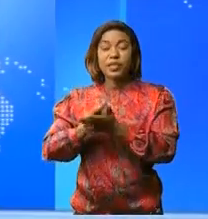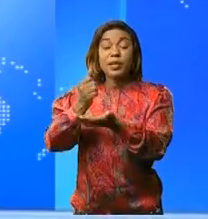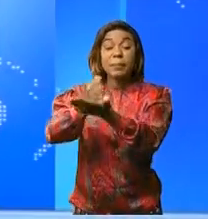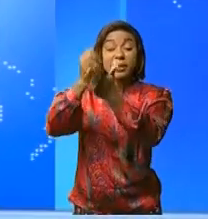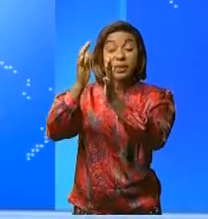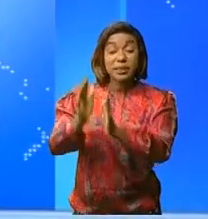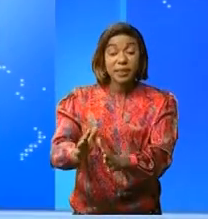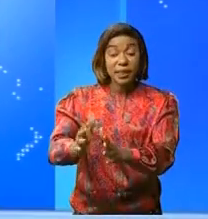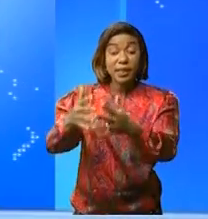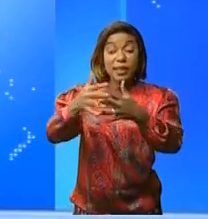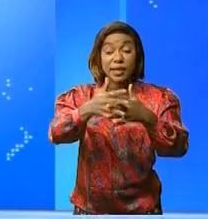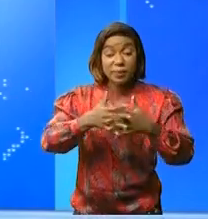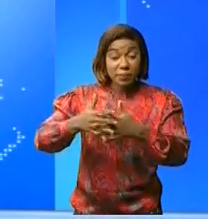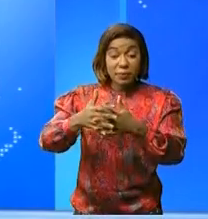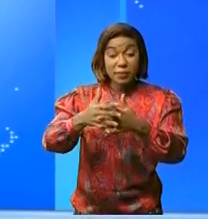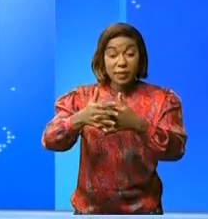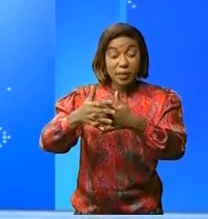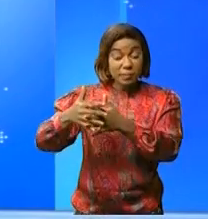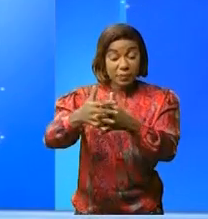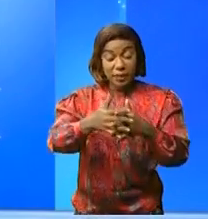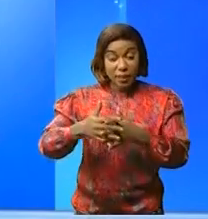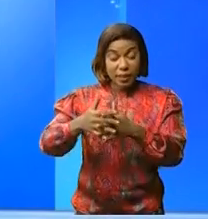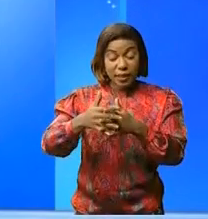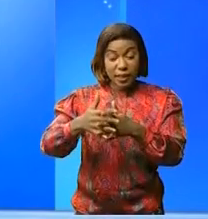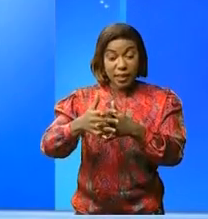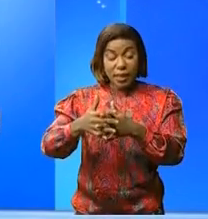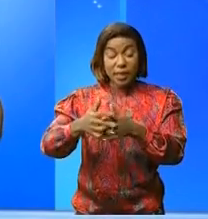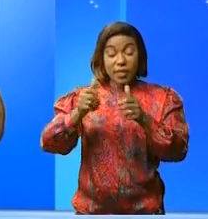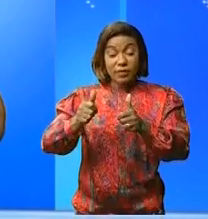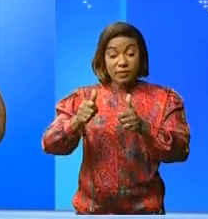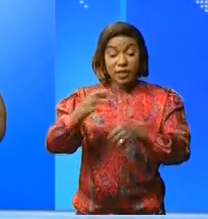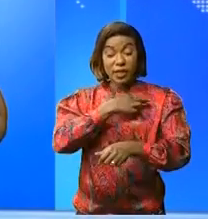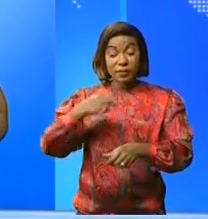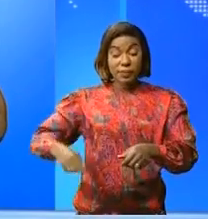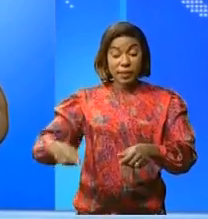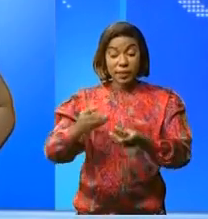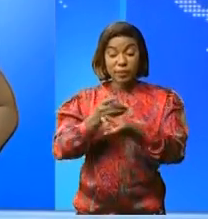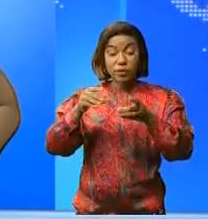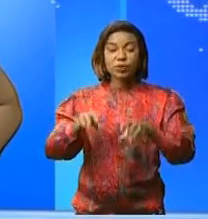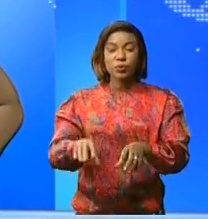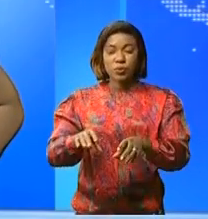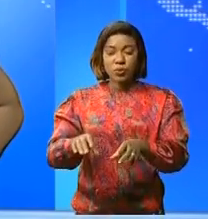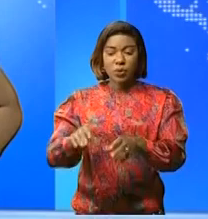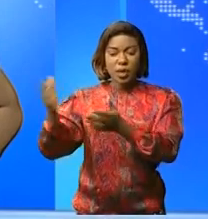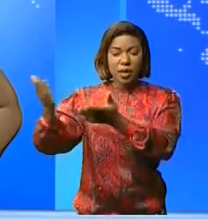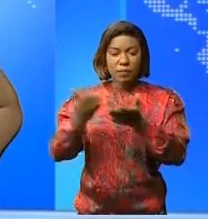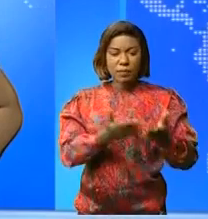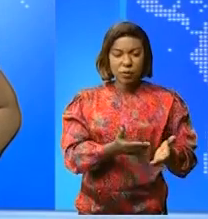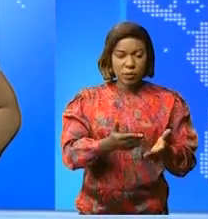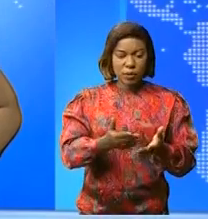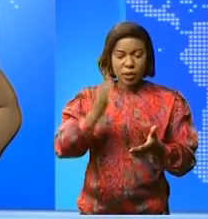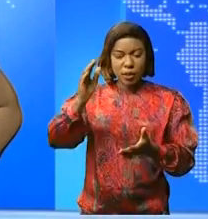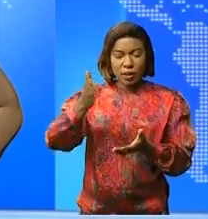L'ambassadeur des USA à Kinshasa, Mike Hammer, plutôt en République démocratique du Congo, Mike Hammer, apporte les offres de son